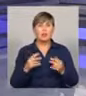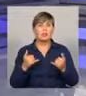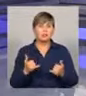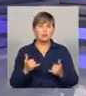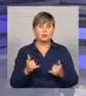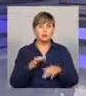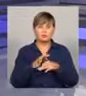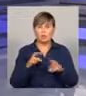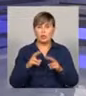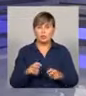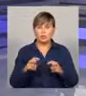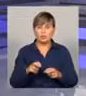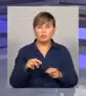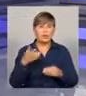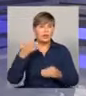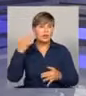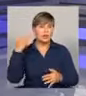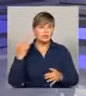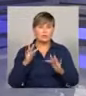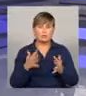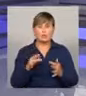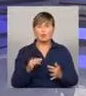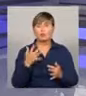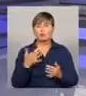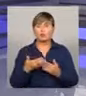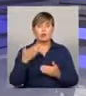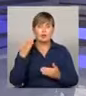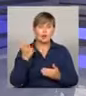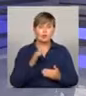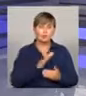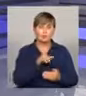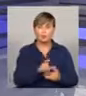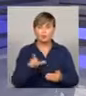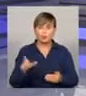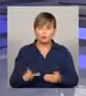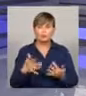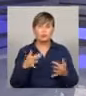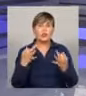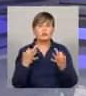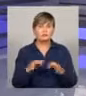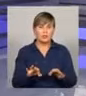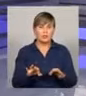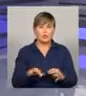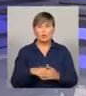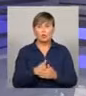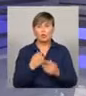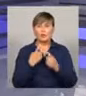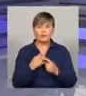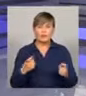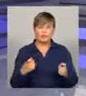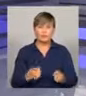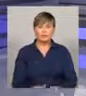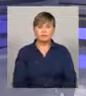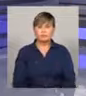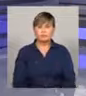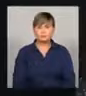идет расследование тех кровавых событий и сколько ранее признанных подозреваемыми уже освободили? Новые данные у Дамира Анитова.